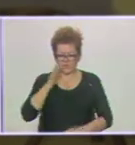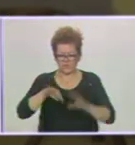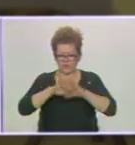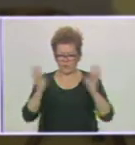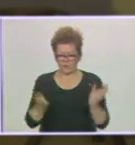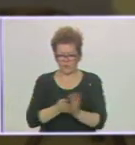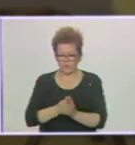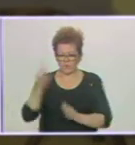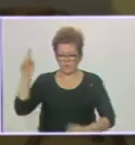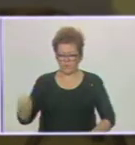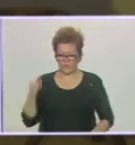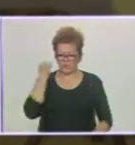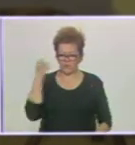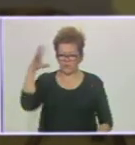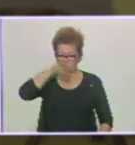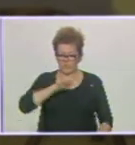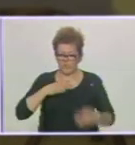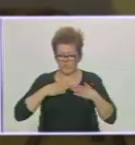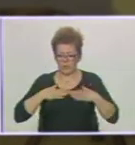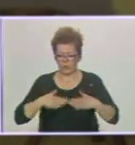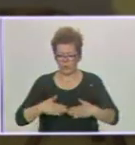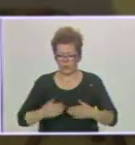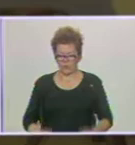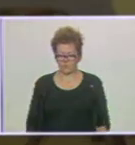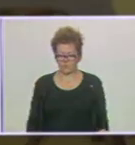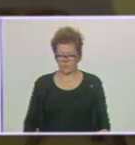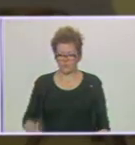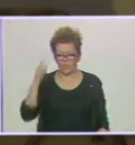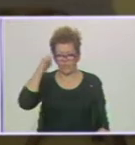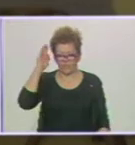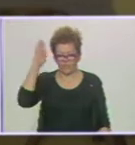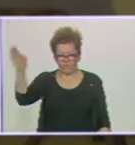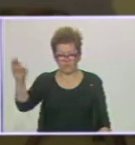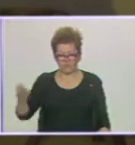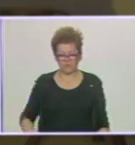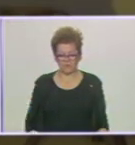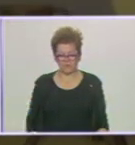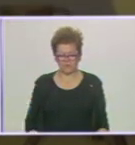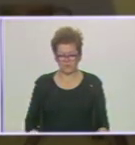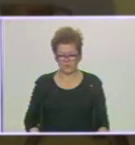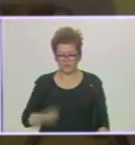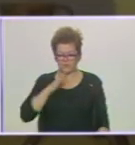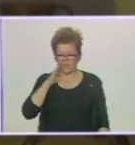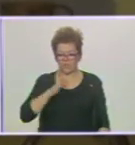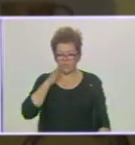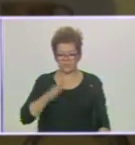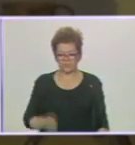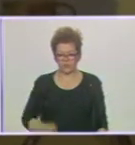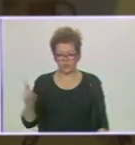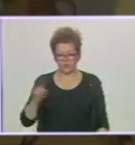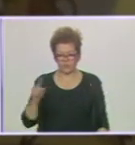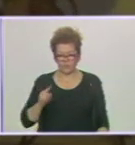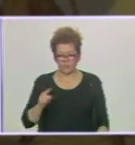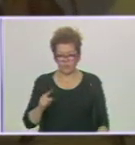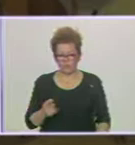de dimineața până seara, îmi doream să mă împlinesc și prin a cânta, nu numai prin